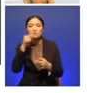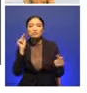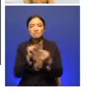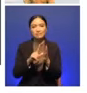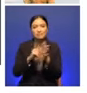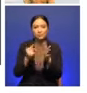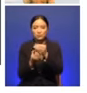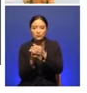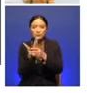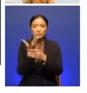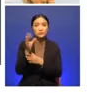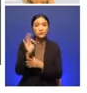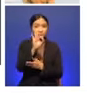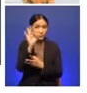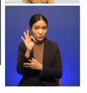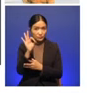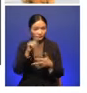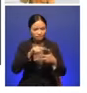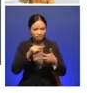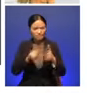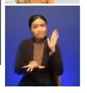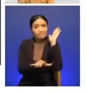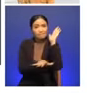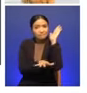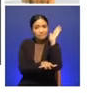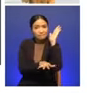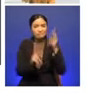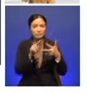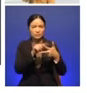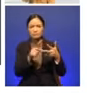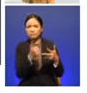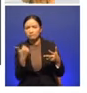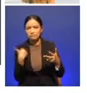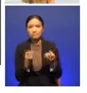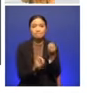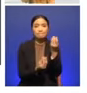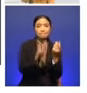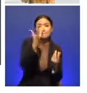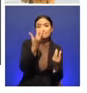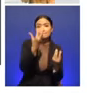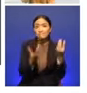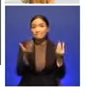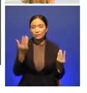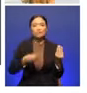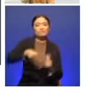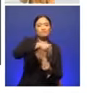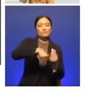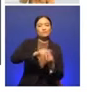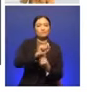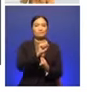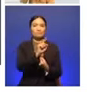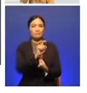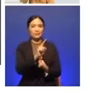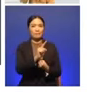รนะครับเราพูดถึงกระชายเรายังมีพูดถึงอื่นๆอีกด้วยอันนี้เป็นป่าที่เรียกว่าอาจิโรเศรษฐกิจนะครับหรือว่